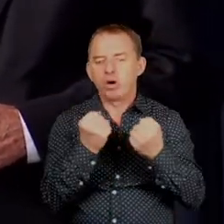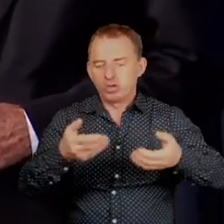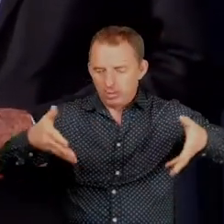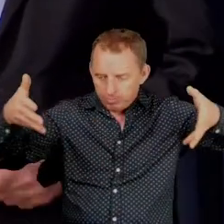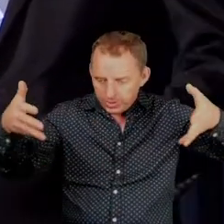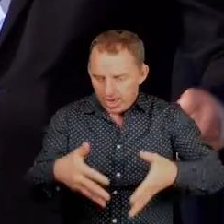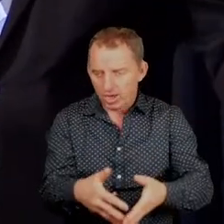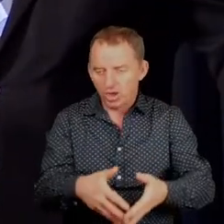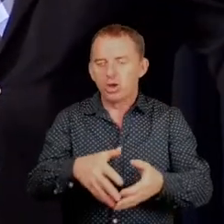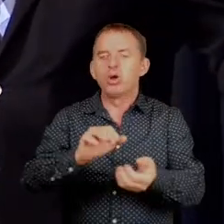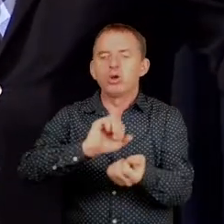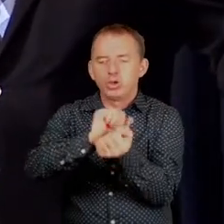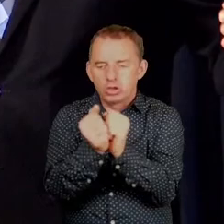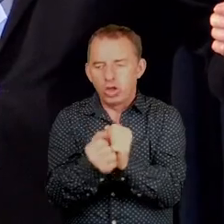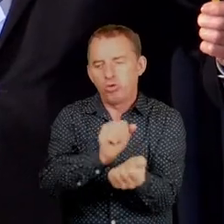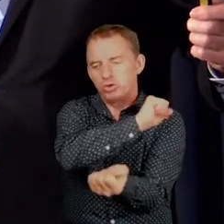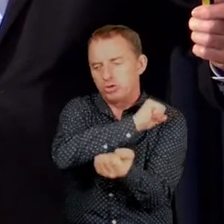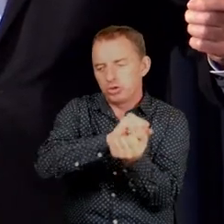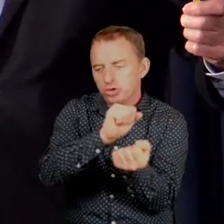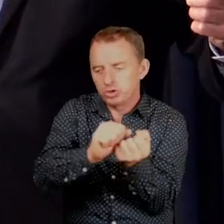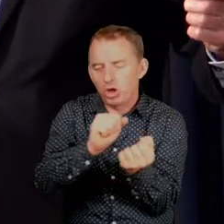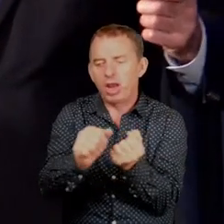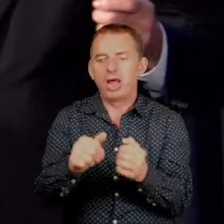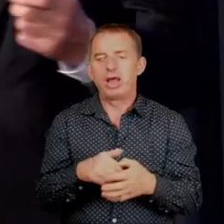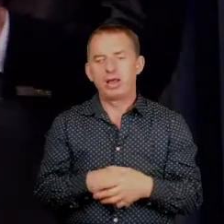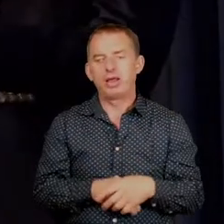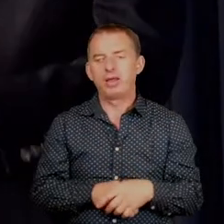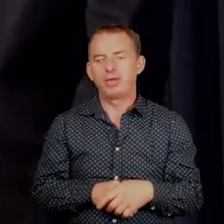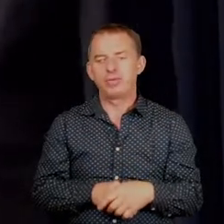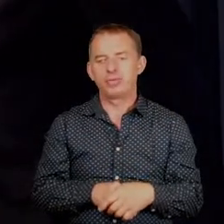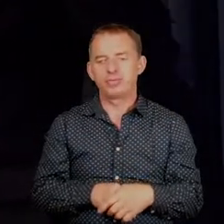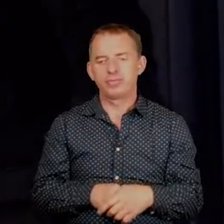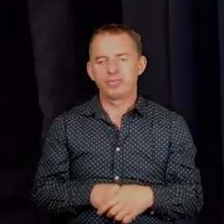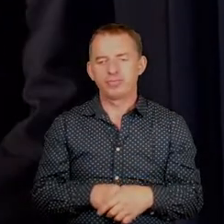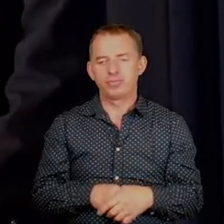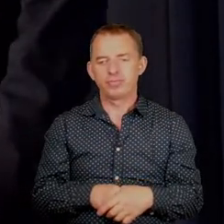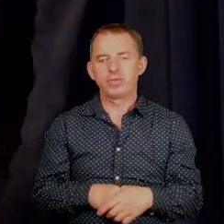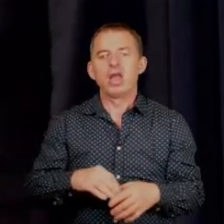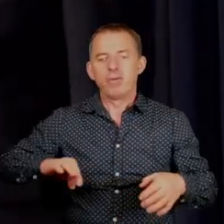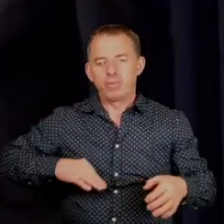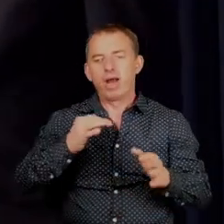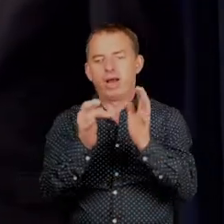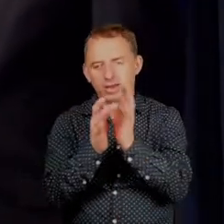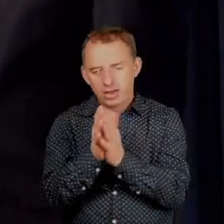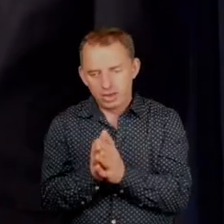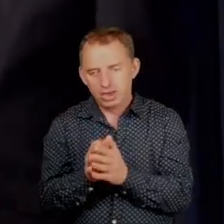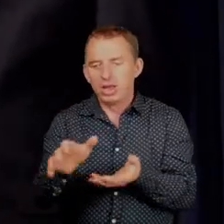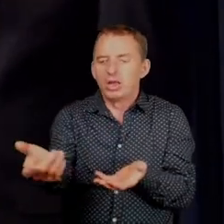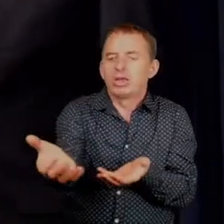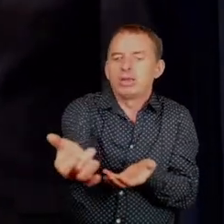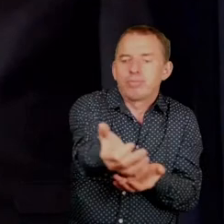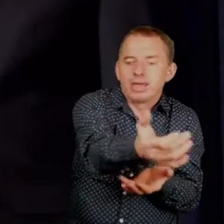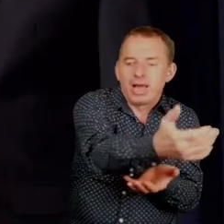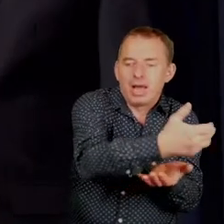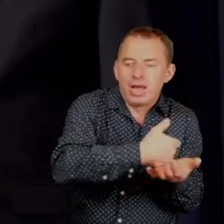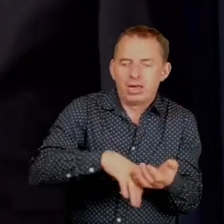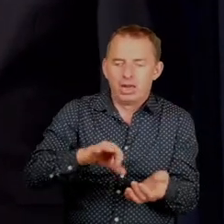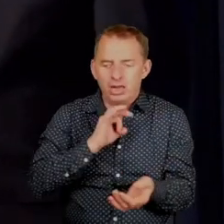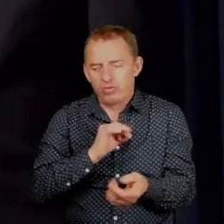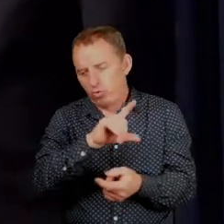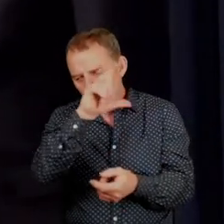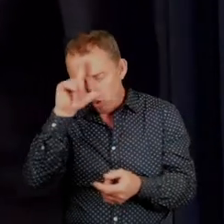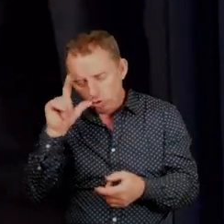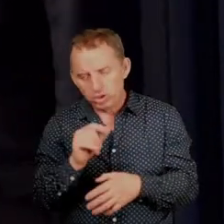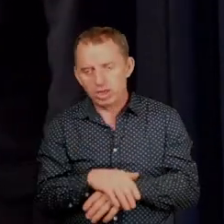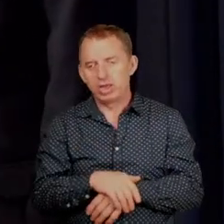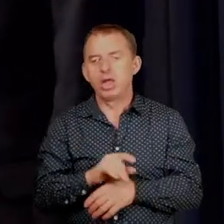są zniszczone. God gathers his, Jesus gathers his people together. Pan Jezus zbiera swój lud. They ascend with